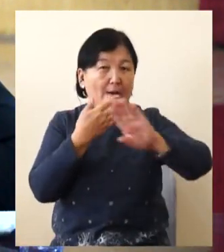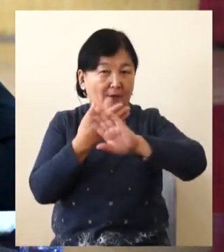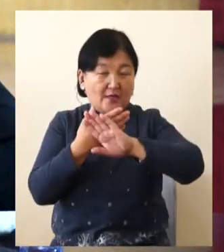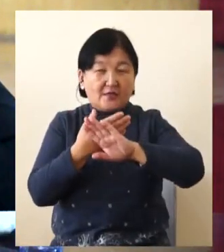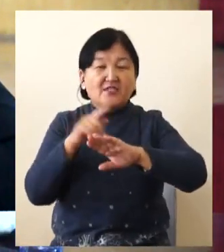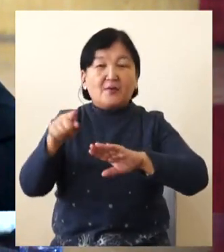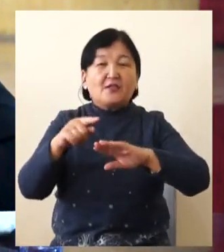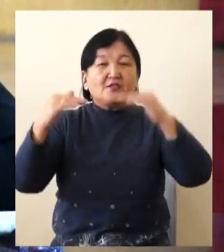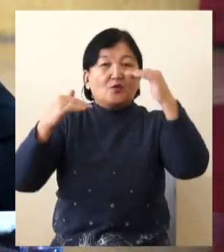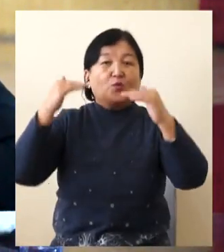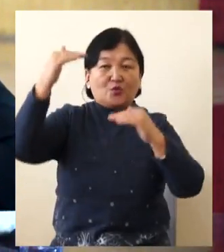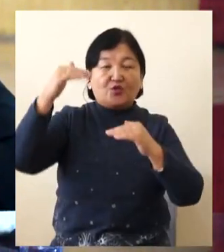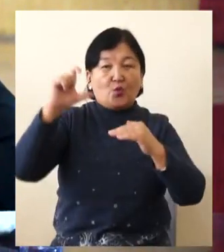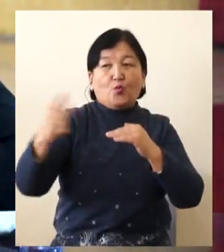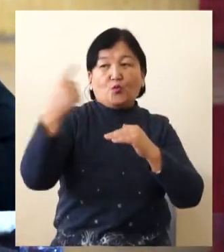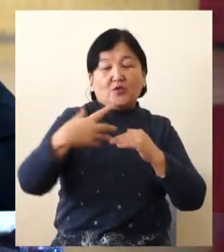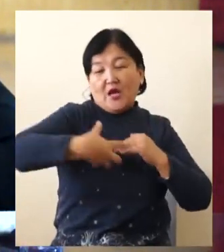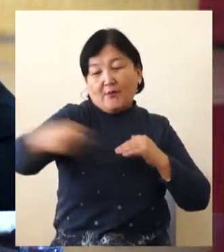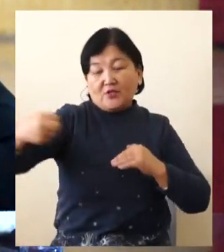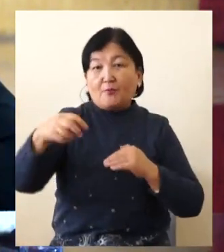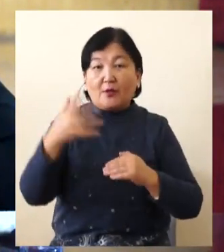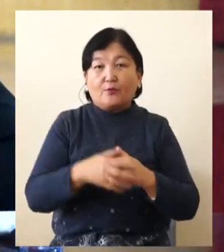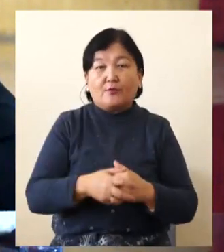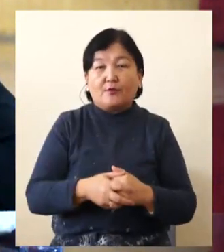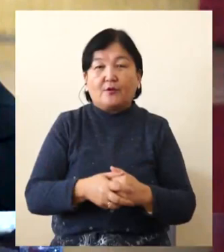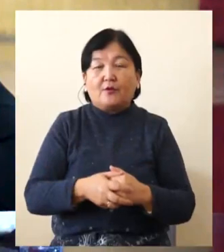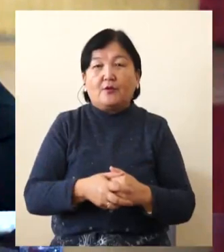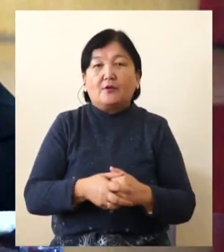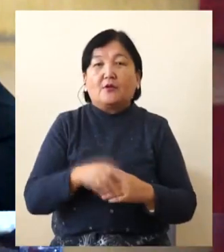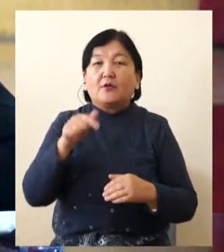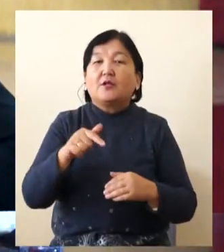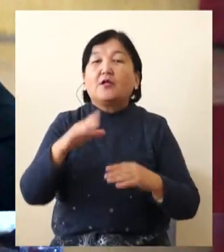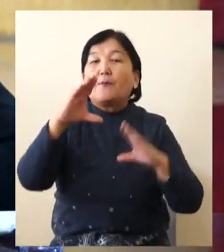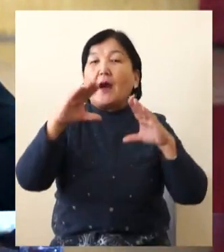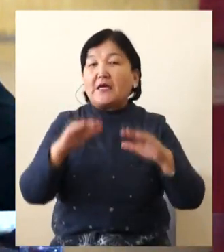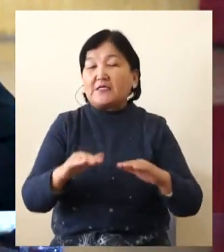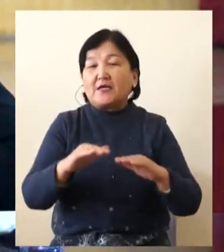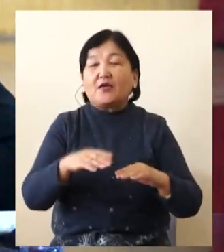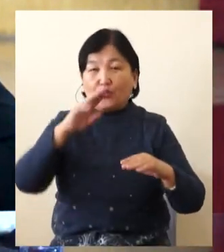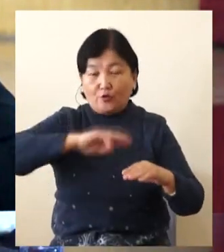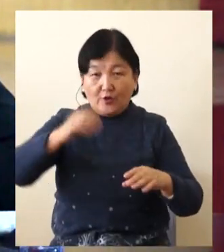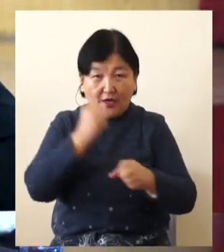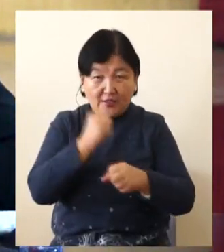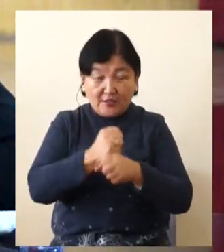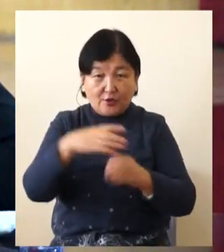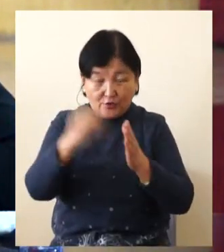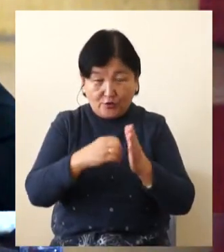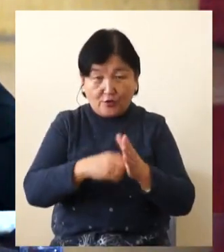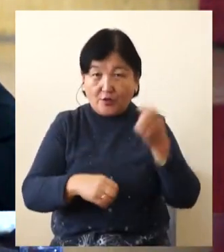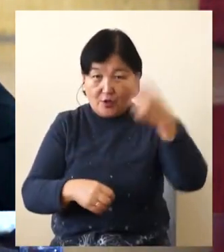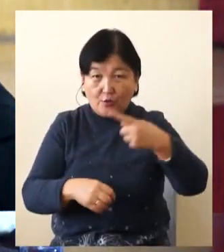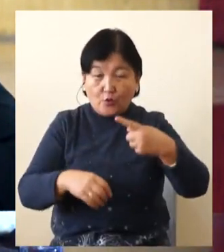хүчтэй хүн ирээд авчих штеп гэж. Тэгэхээр энэ механизмын хийх а бусдын аль болохоор багасгахын төлөө явах ёстой гэдэг нь